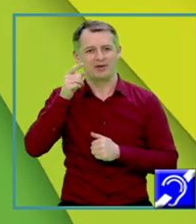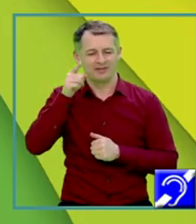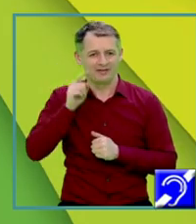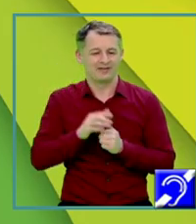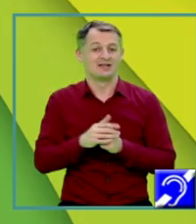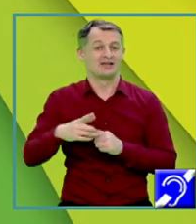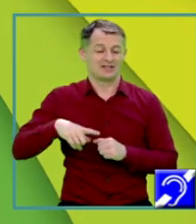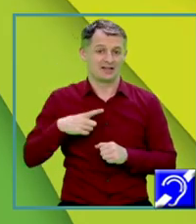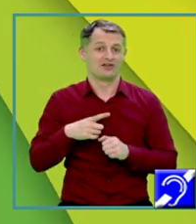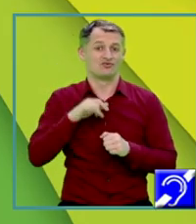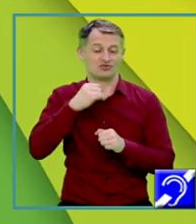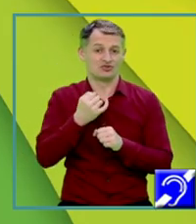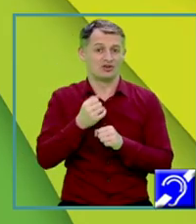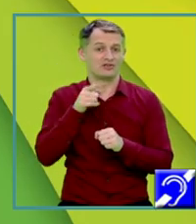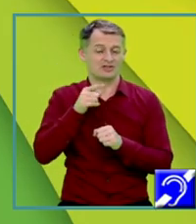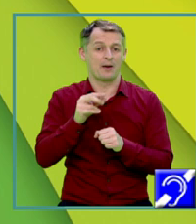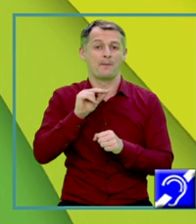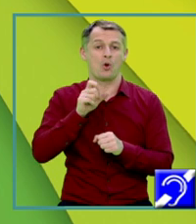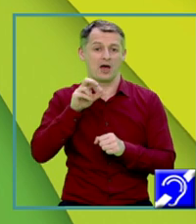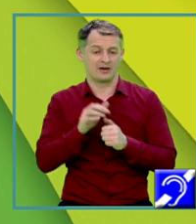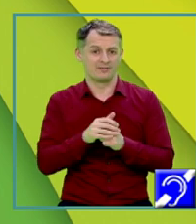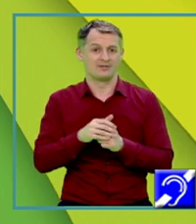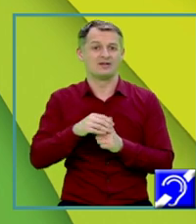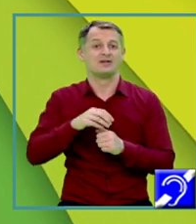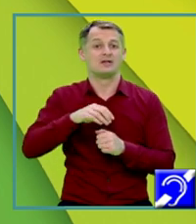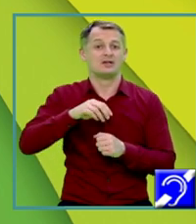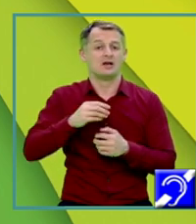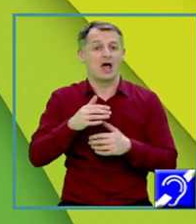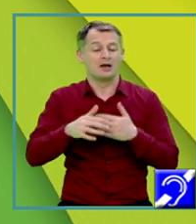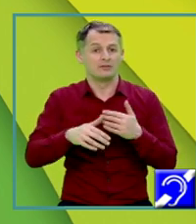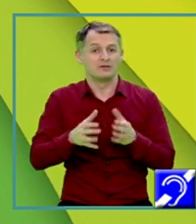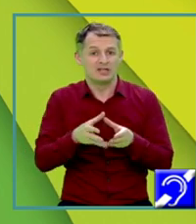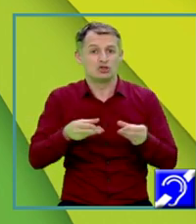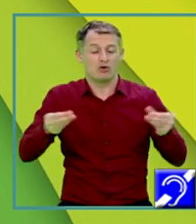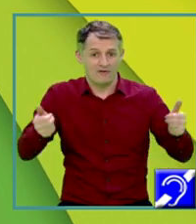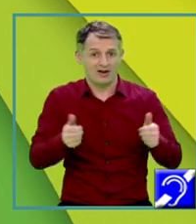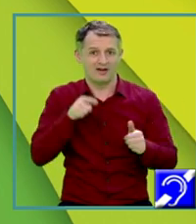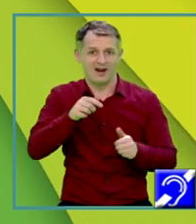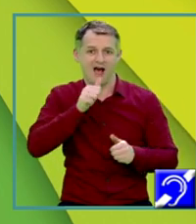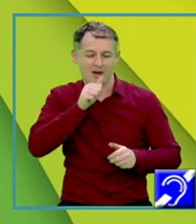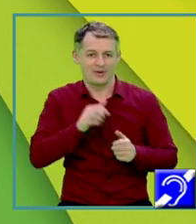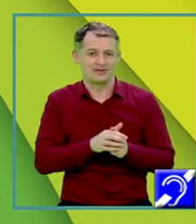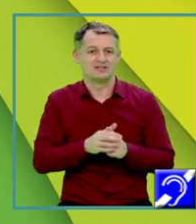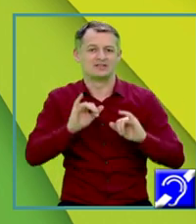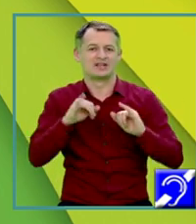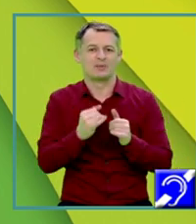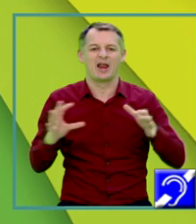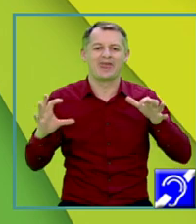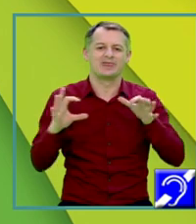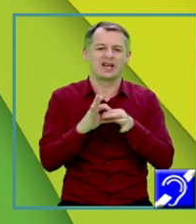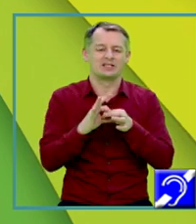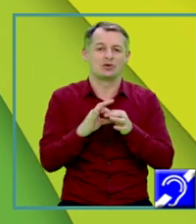aceasta polară. Așadar, la dizolvarea unui compus covalent polar în apă, au loc